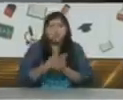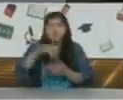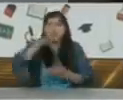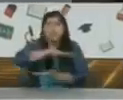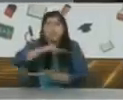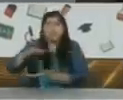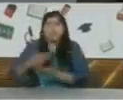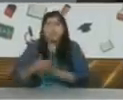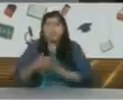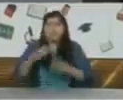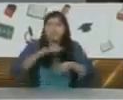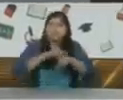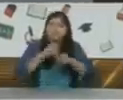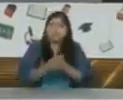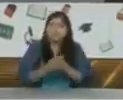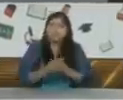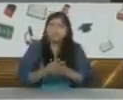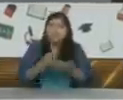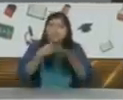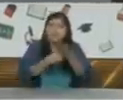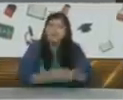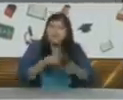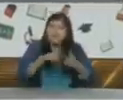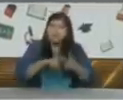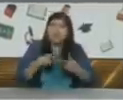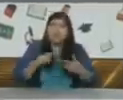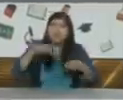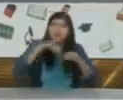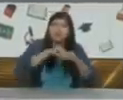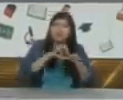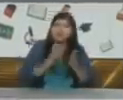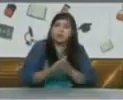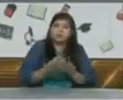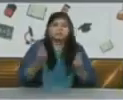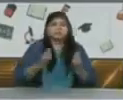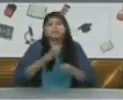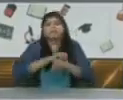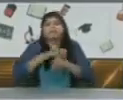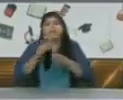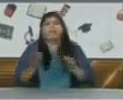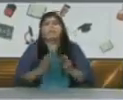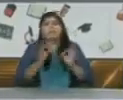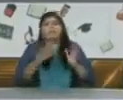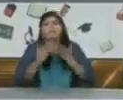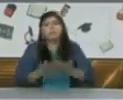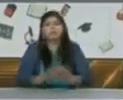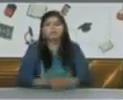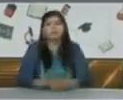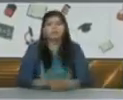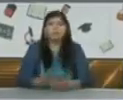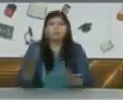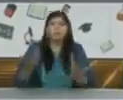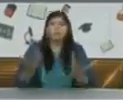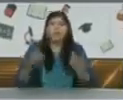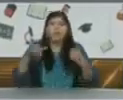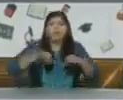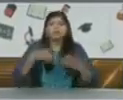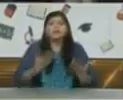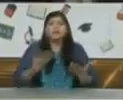के साथ रियल सेंस में इन्वॉल्व होने का समय ही नहीं मिलता। इसका परिणाम क्या होता